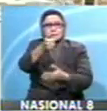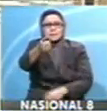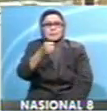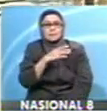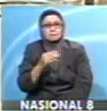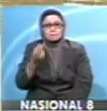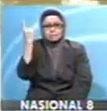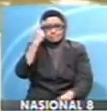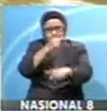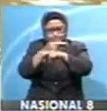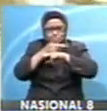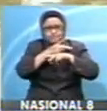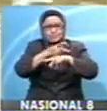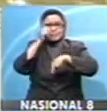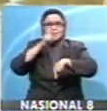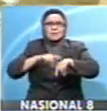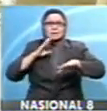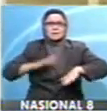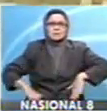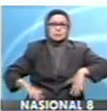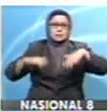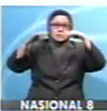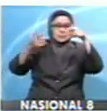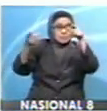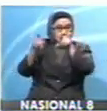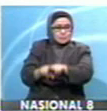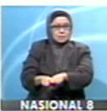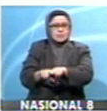sentiasa berwaspada ketika banjir melanda